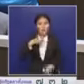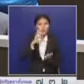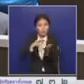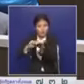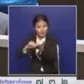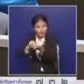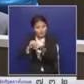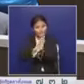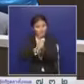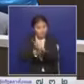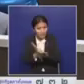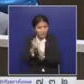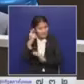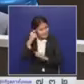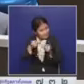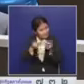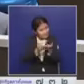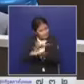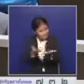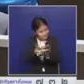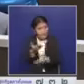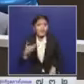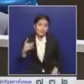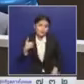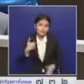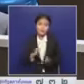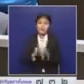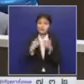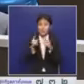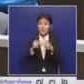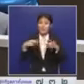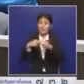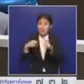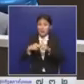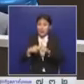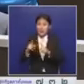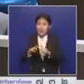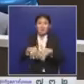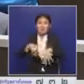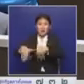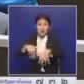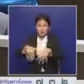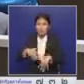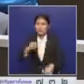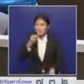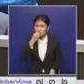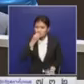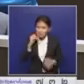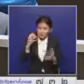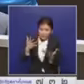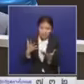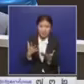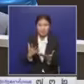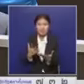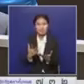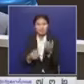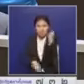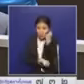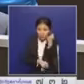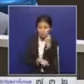และหาทางออกอีกมากมายแต่ปัญหาปากท้องครับต้องแก้ไขทันทีเพราะมัน